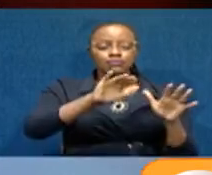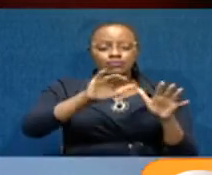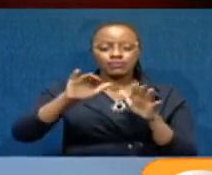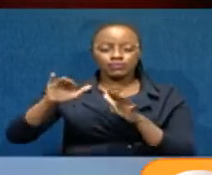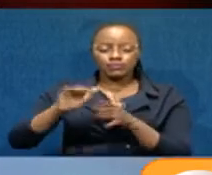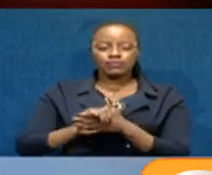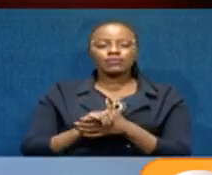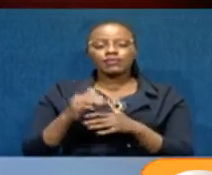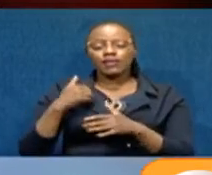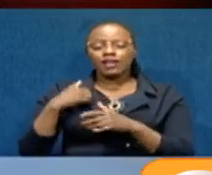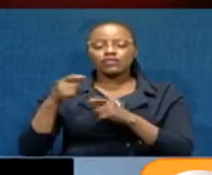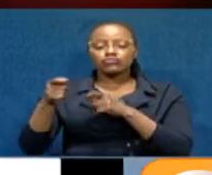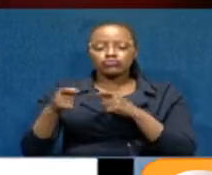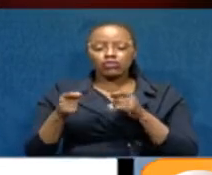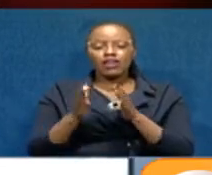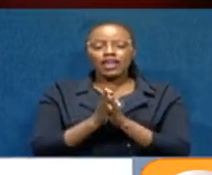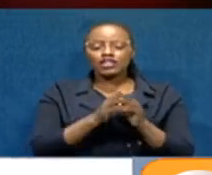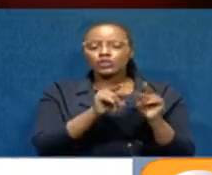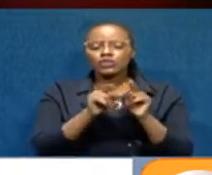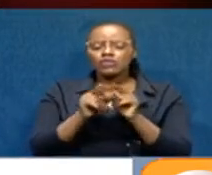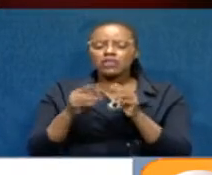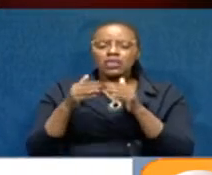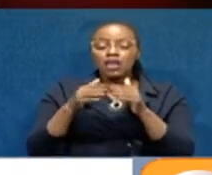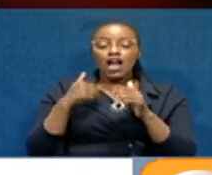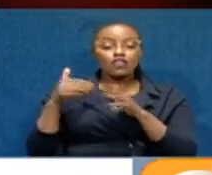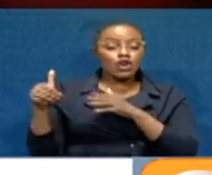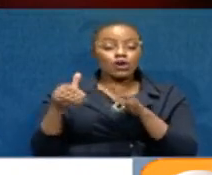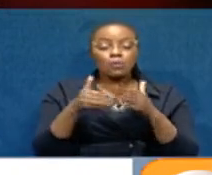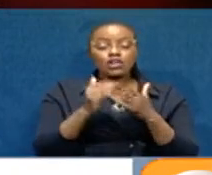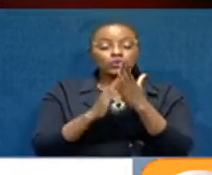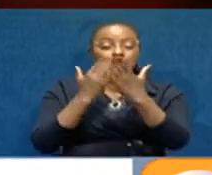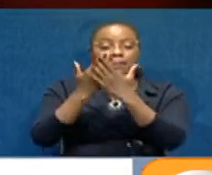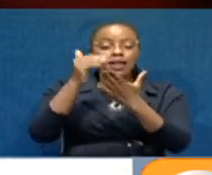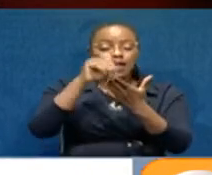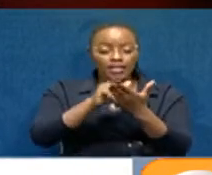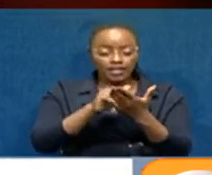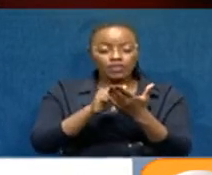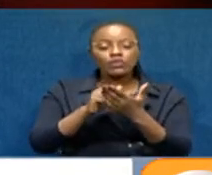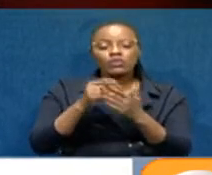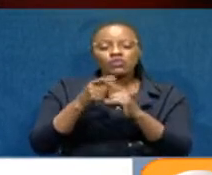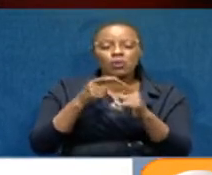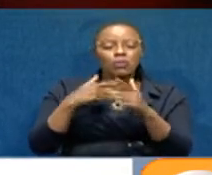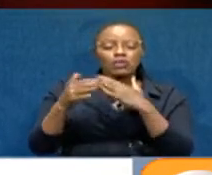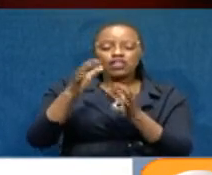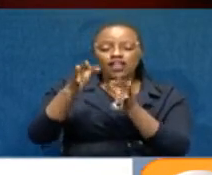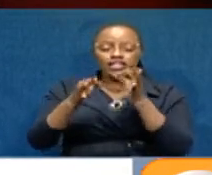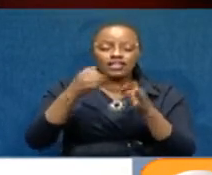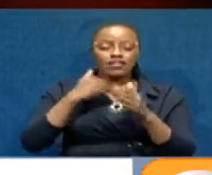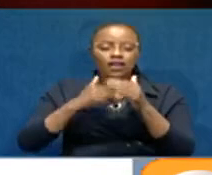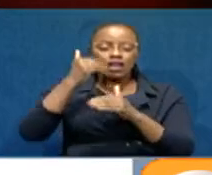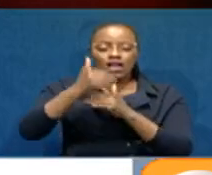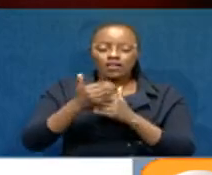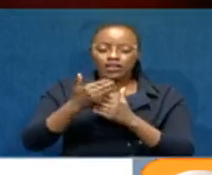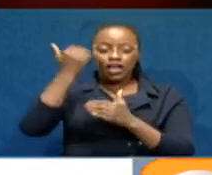Wengineo wafungwa makosa ya ubakaji na udhalilishaji kingono sasa wana nafasi ya kukata rufaa ya kifungo wanachopewa. Hii ni baada ya